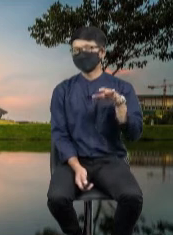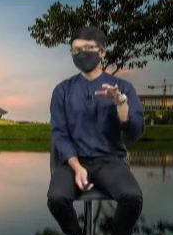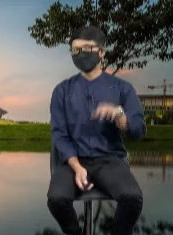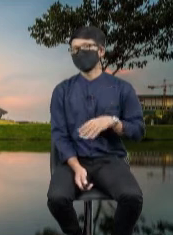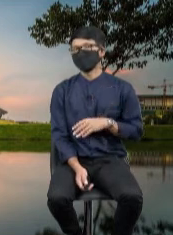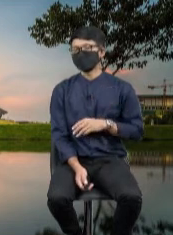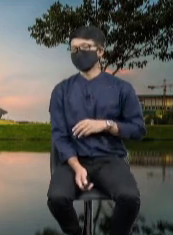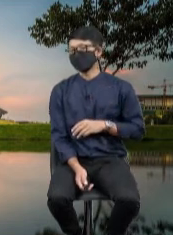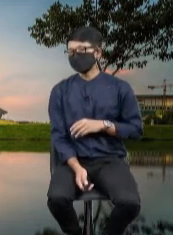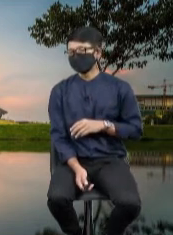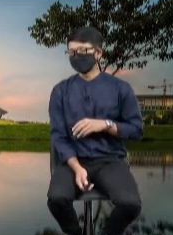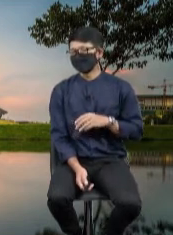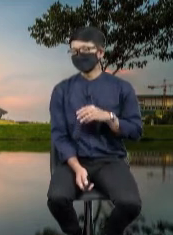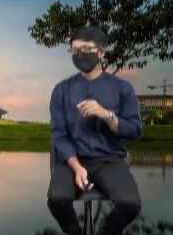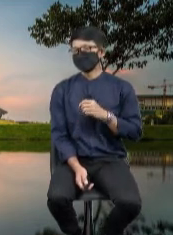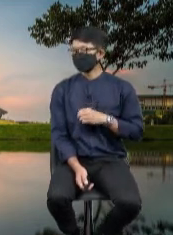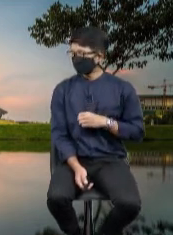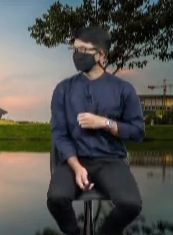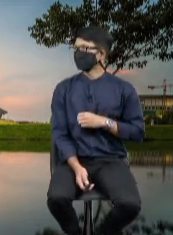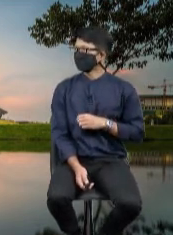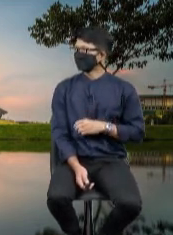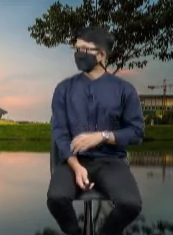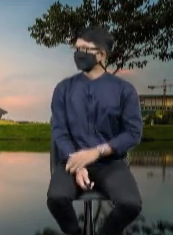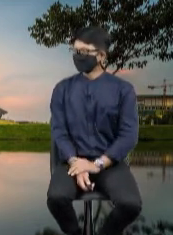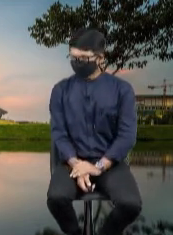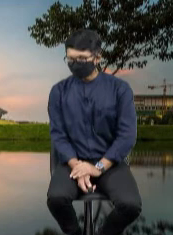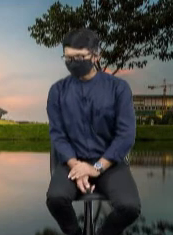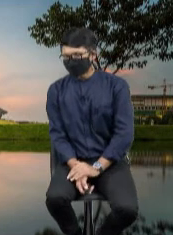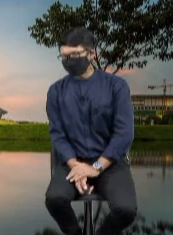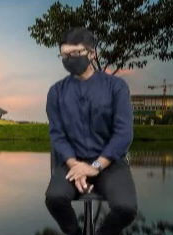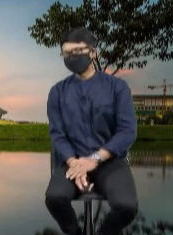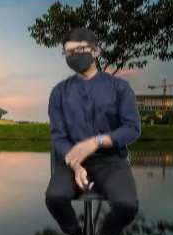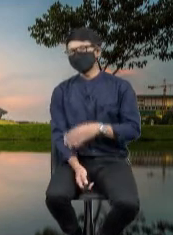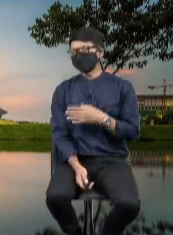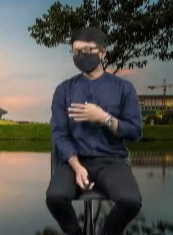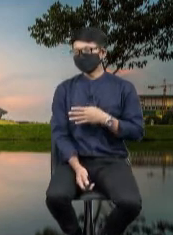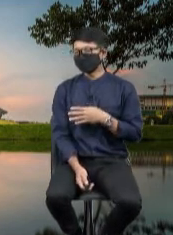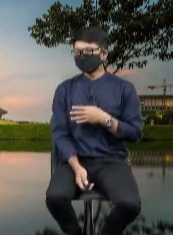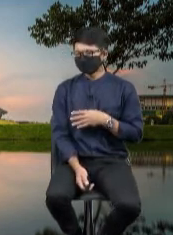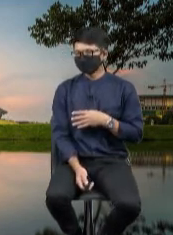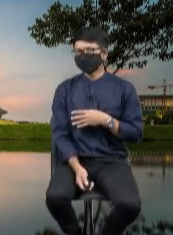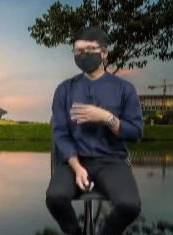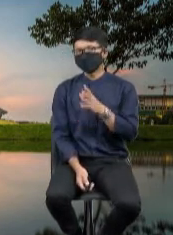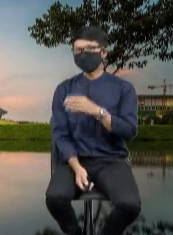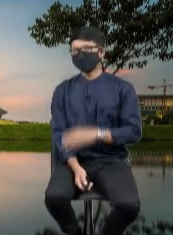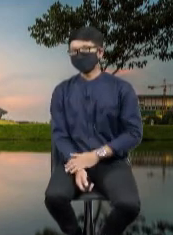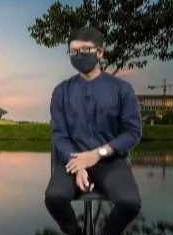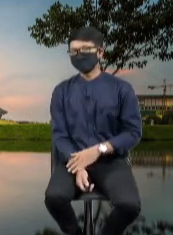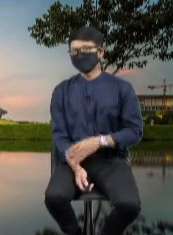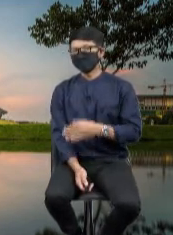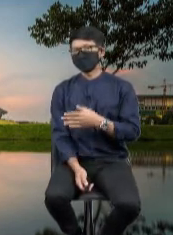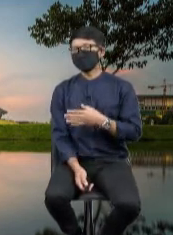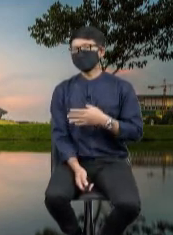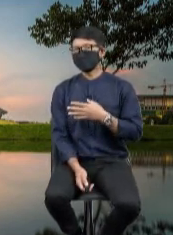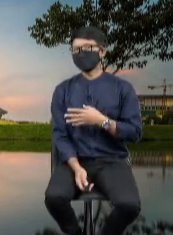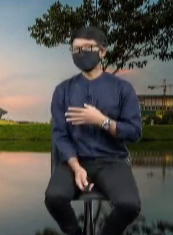เนี่ยมีระดับค่อนข้างสูง ใช่โอ้โหเหมือนถมหนีน้ำเลย ใช่ใช่สิ่งที่ต้องการครับก็คือทางด้านภาพขวา